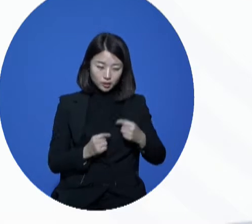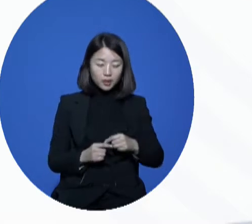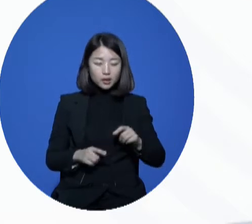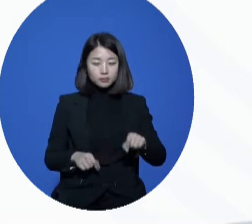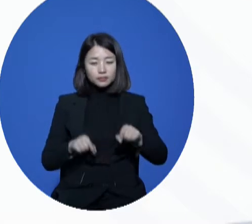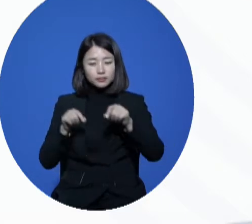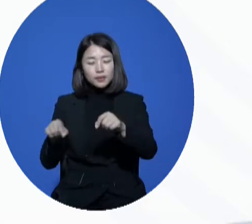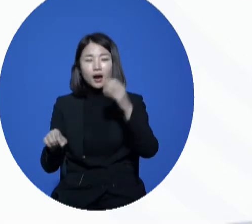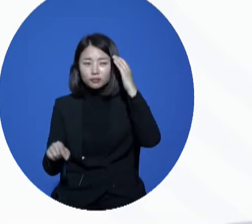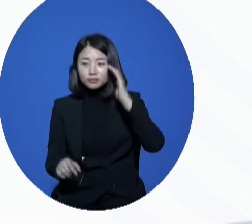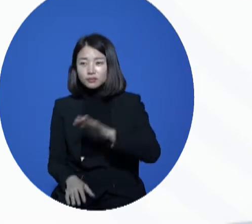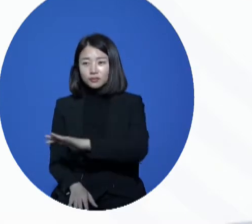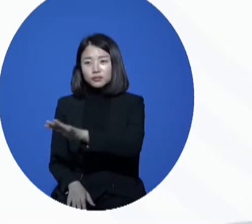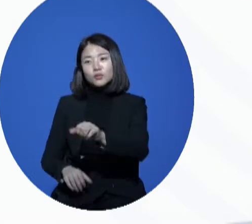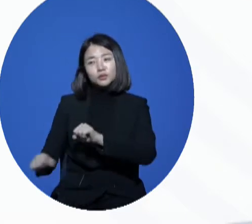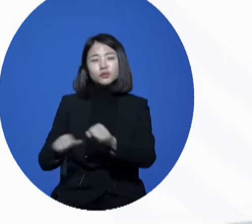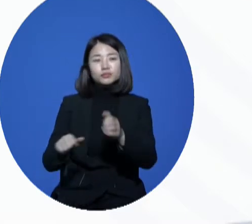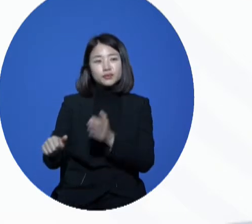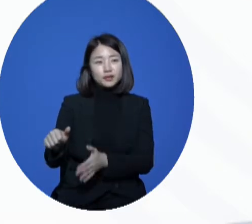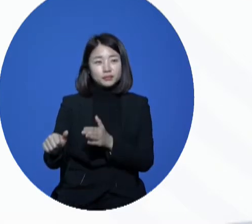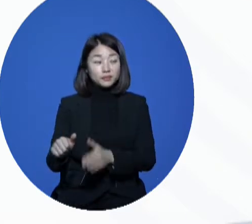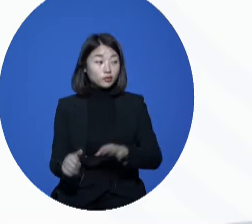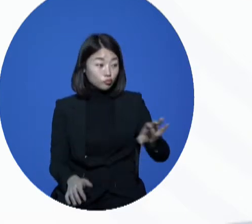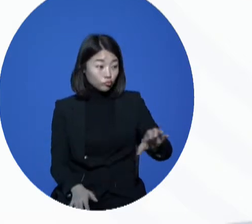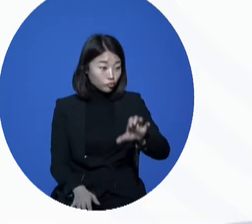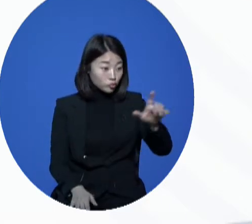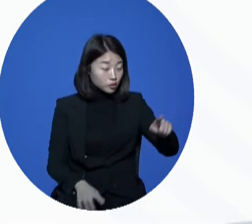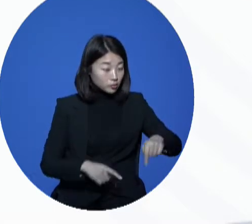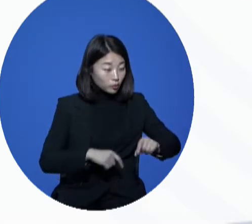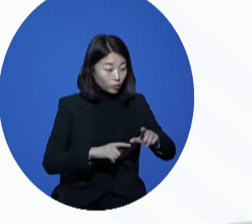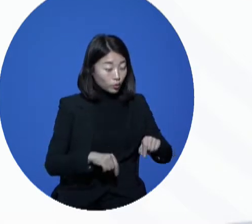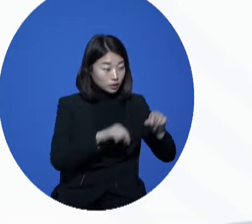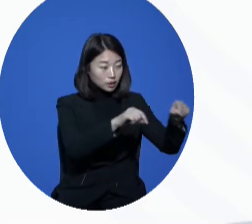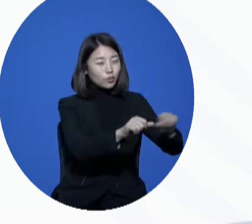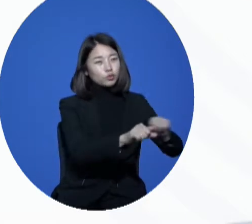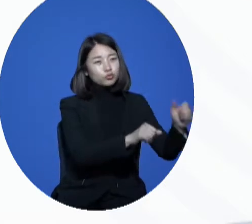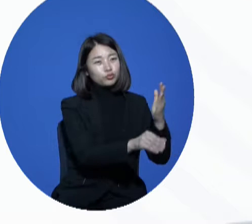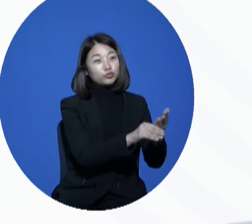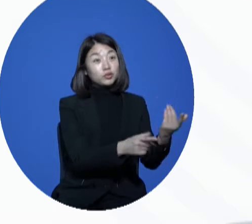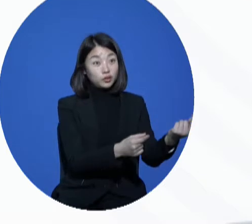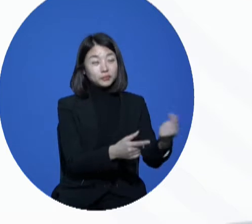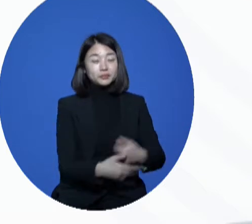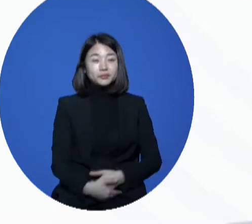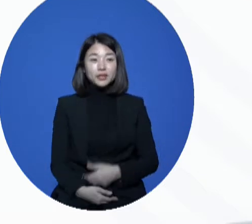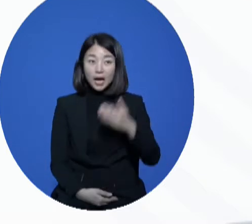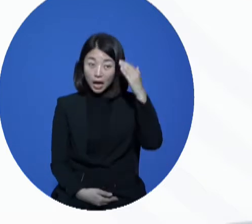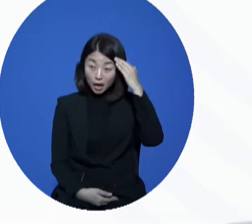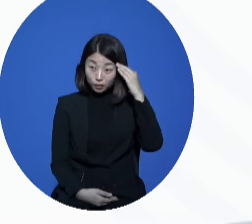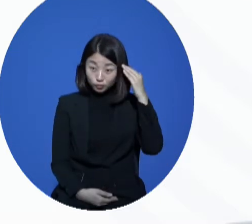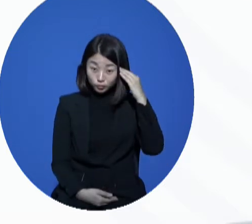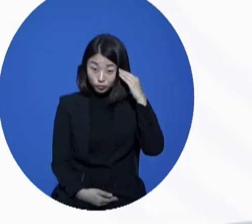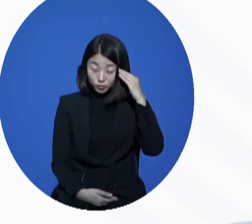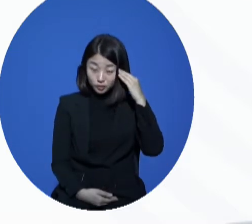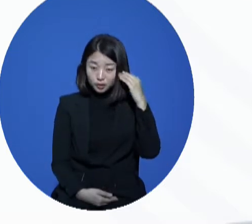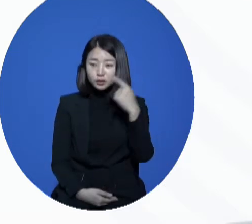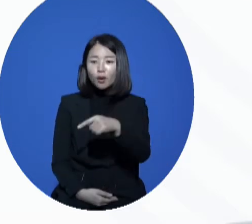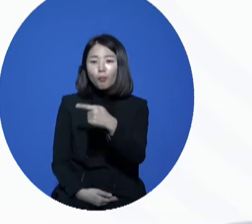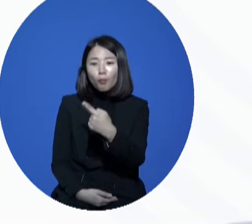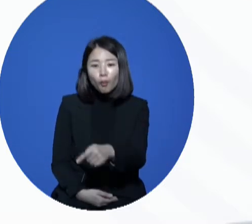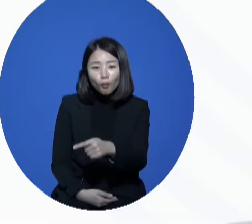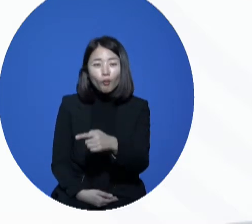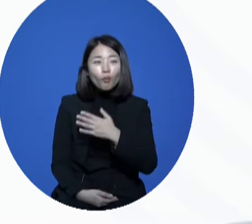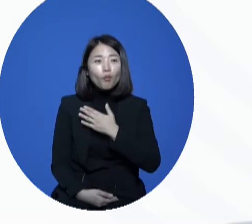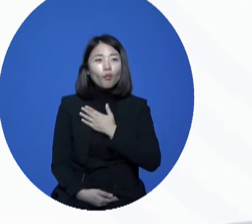핀란드에서 바로 그런 것들을 하고 있고 유럽에서도 그런 일들을 많이 하고 있습니다. 따라서 또 한국에서도 어떤 일을 하고